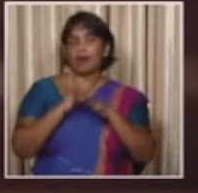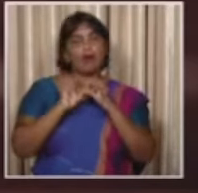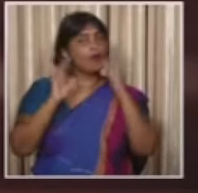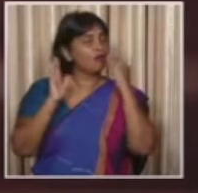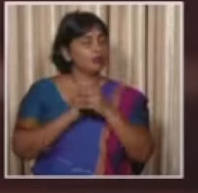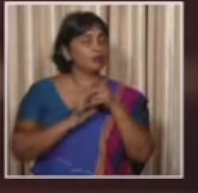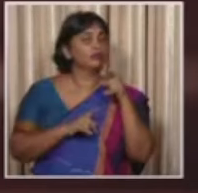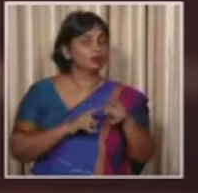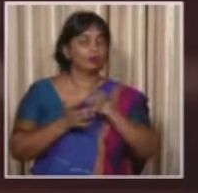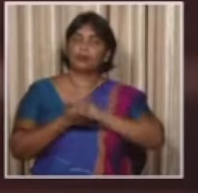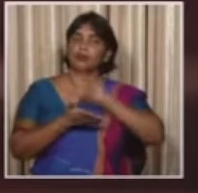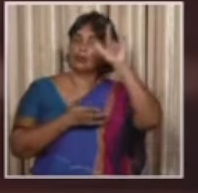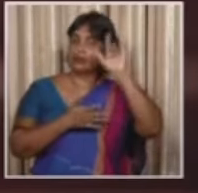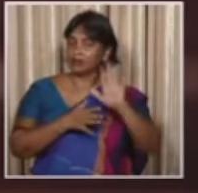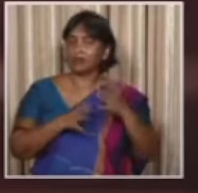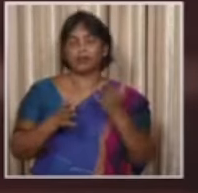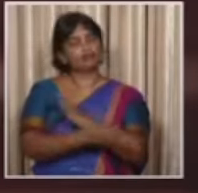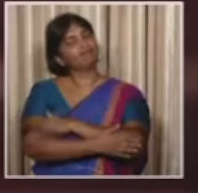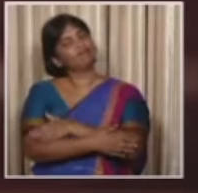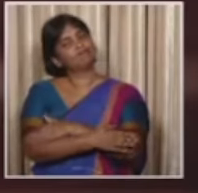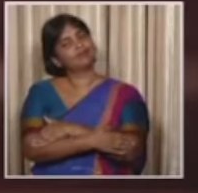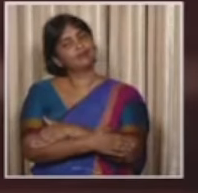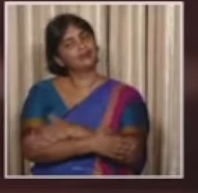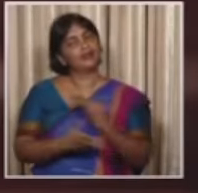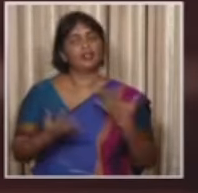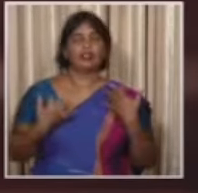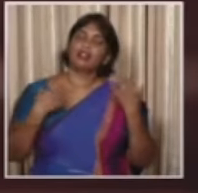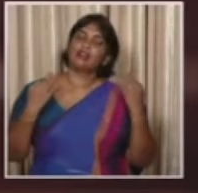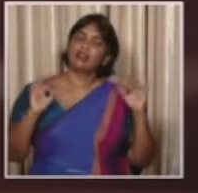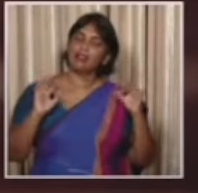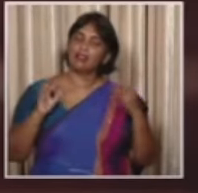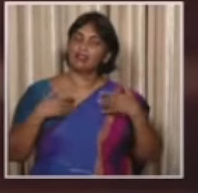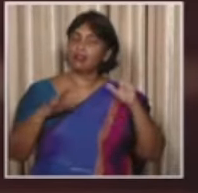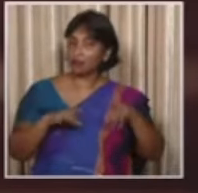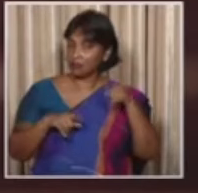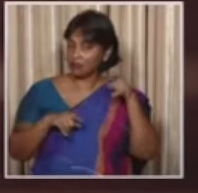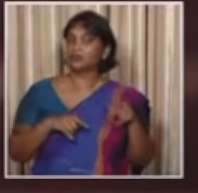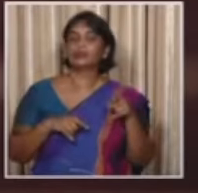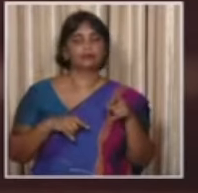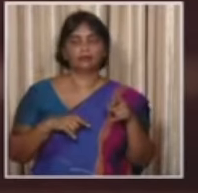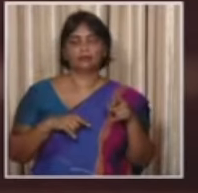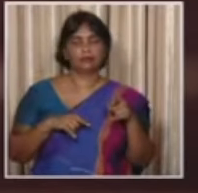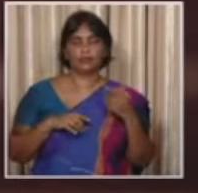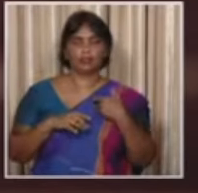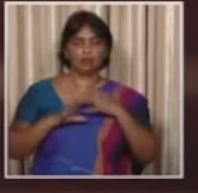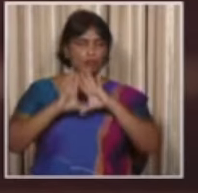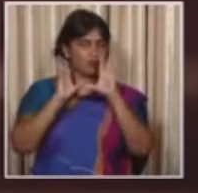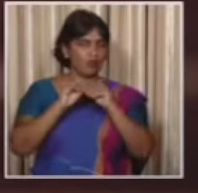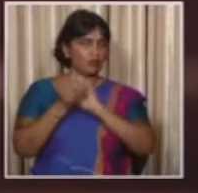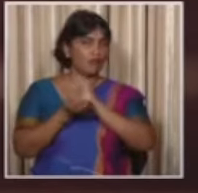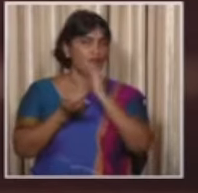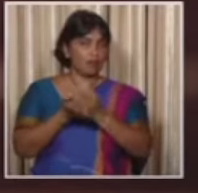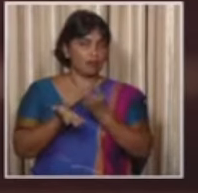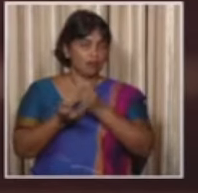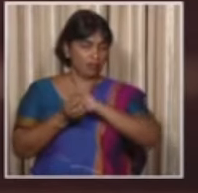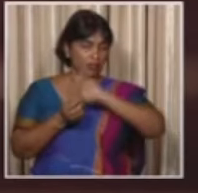තමයි ඔවුන්ට ඒ රටට ගිහිල්ලා විවේක ගන්න, නැත්නම් විශ්‍රාමික සුව විඳින්න පත් කරනවා නම් ඒක අපේ පොදු අරමුදලකින්,